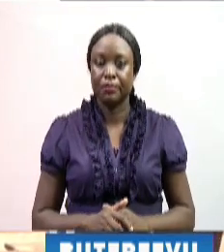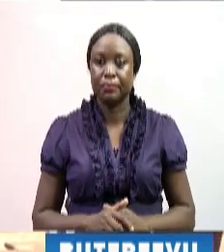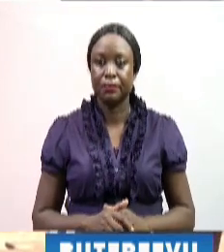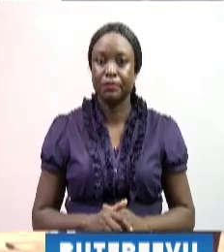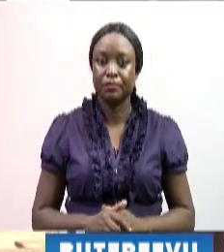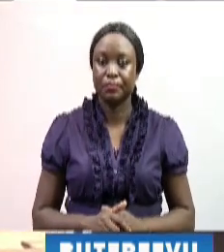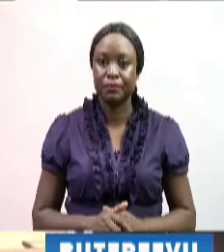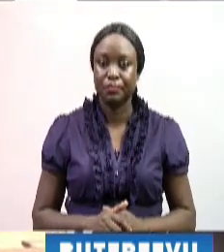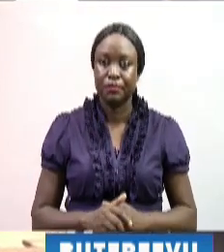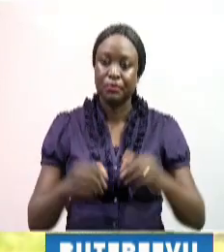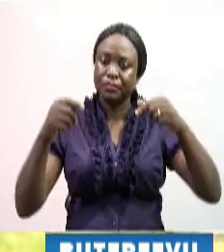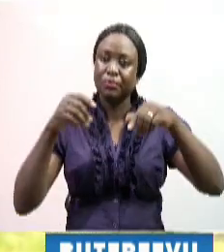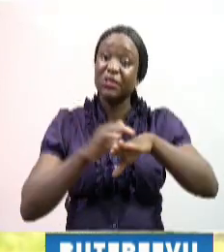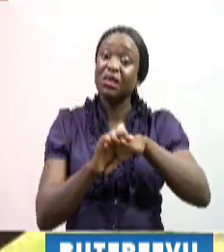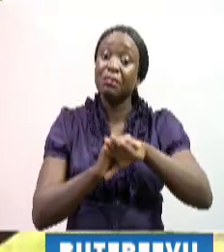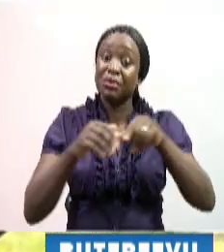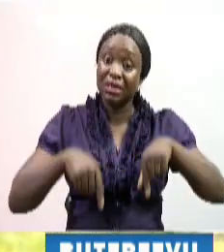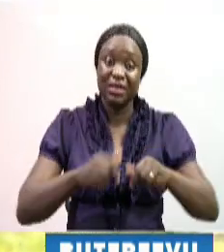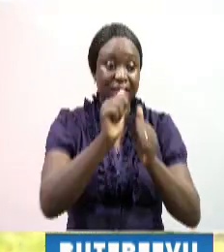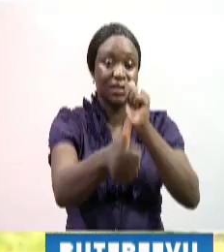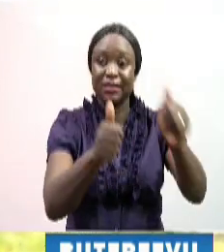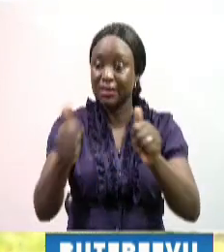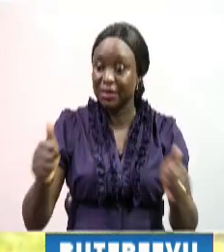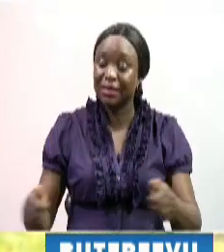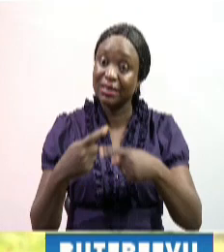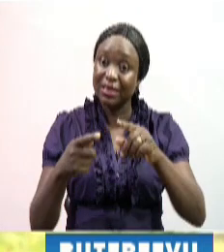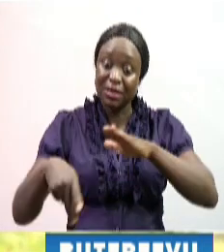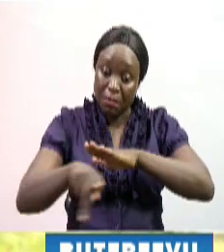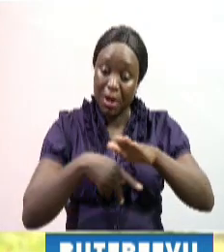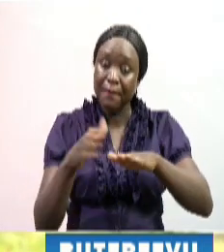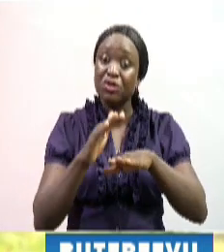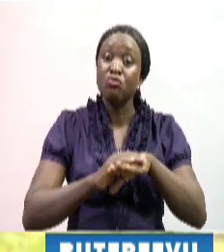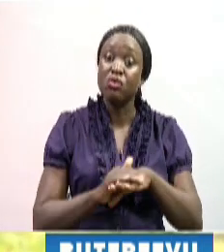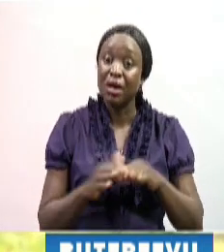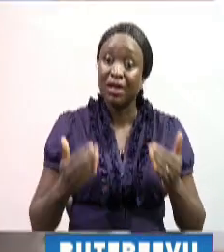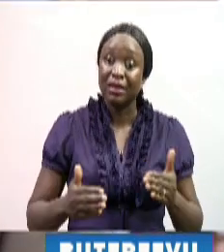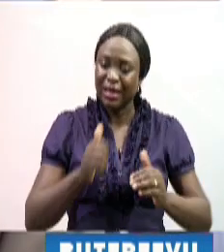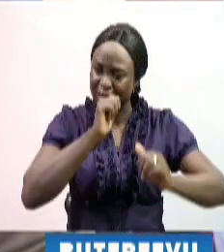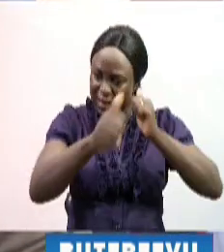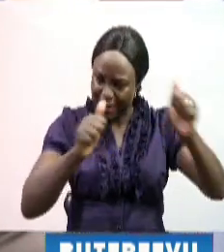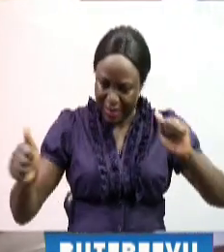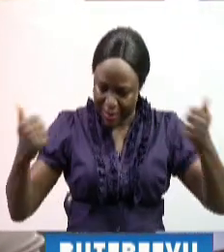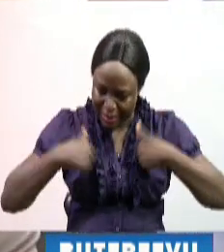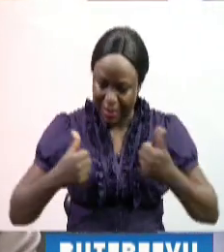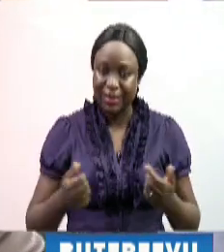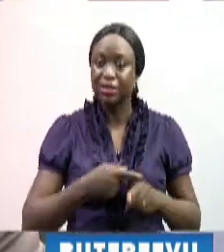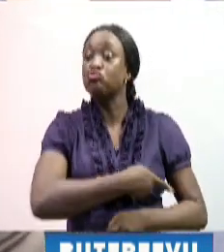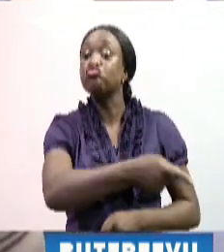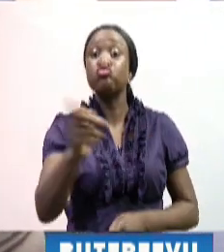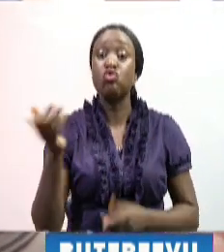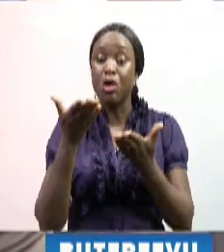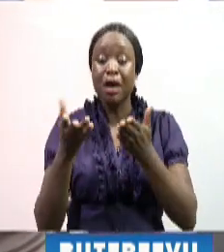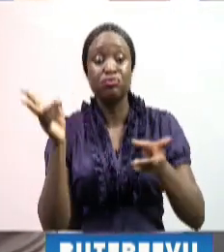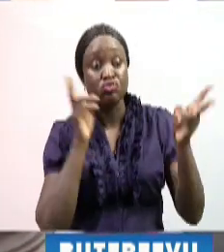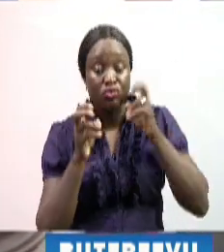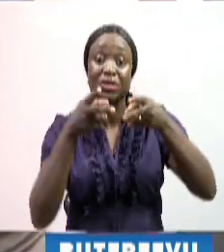Tukikumenga. Mu Buganda buli omu ku ffe okutandikira ku Katikkiro buli omu ku ffe tandikira Katikkiro nammwe mwenna abampulira